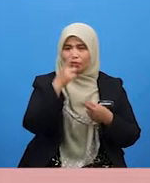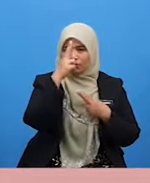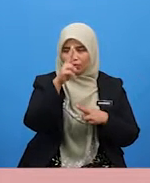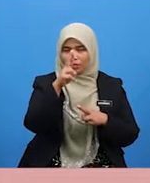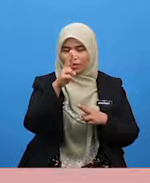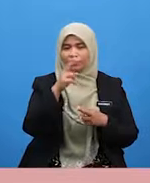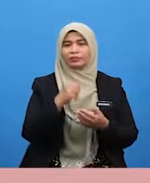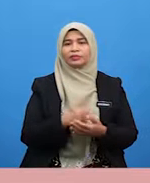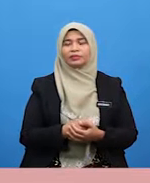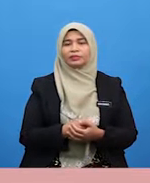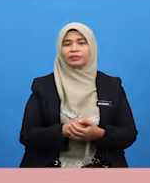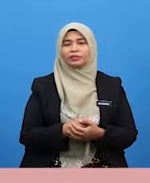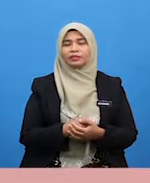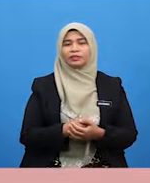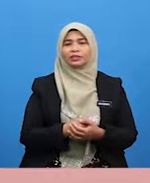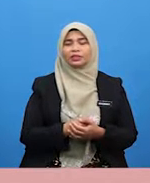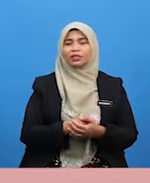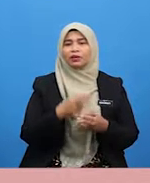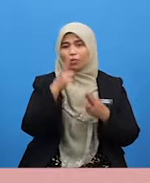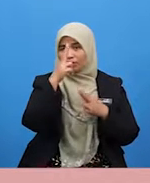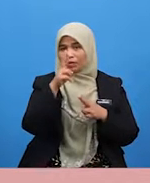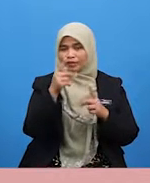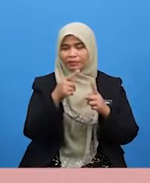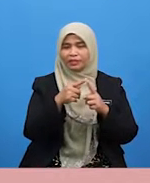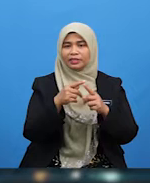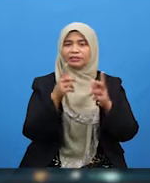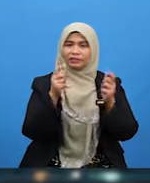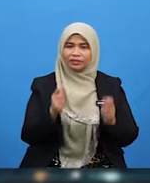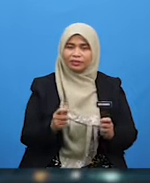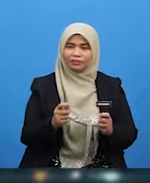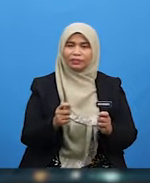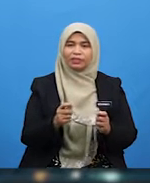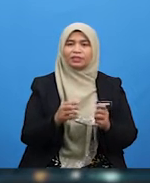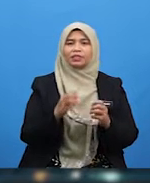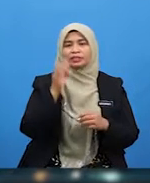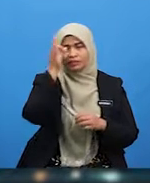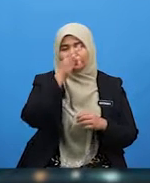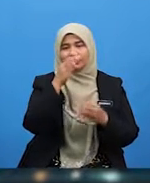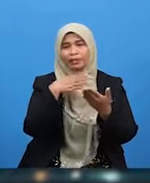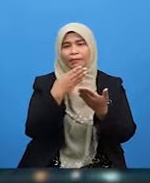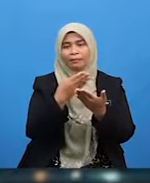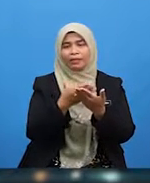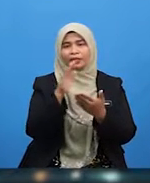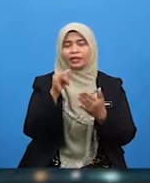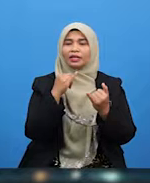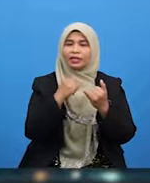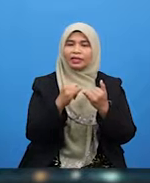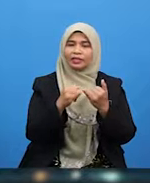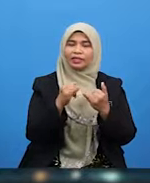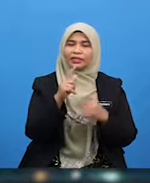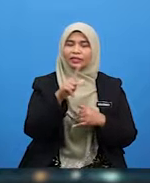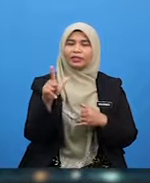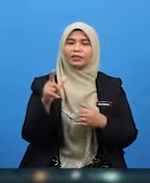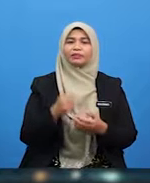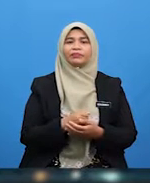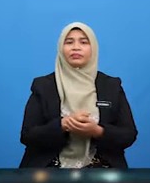antara satu sama lain, termasuklah menghormati tetamu. Sifat baik masyarakat Arab yang terakhir yang kita kaji pada kali